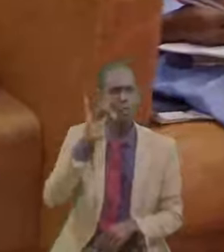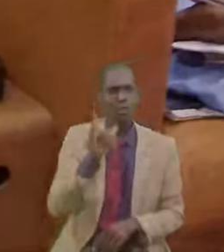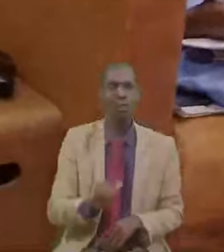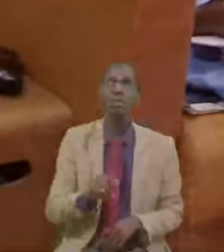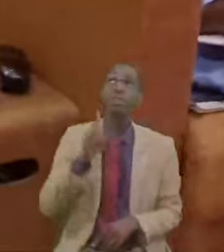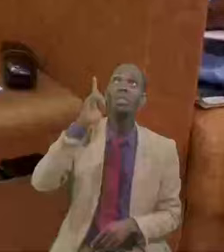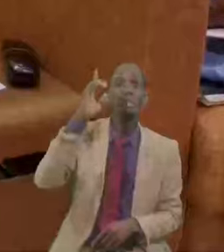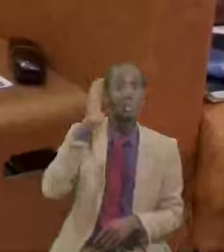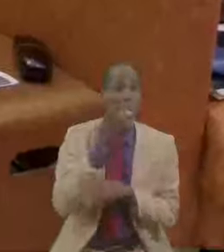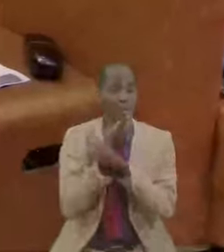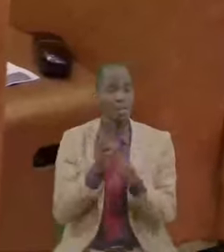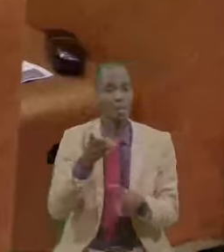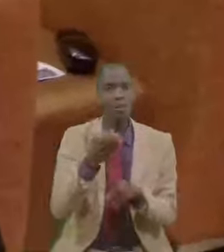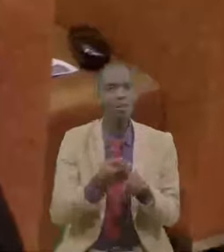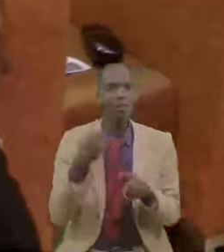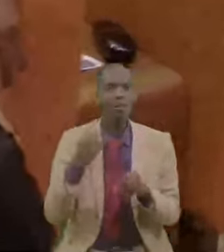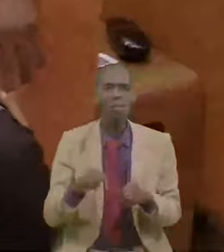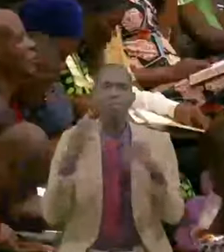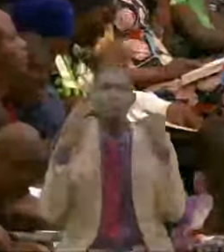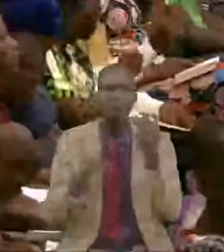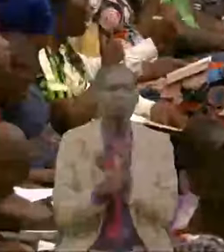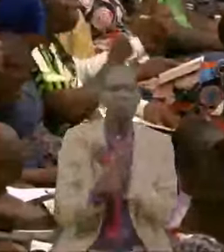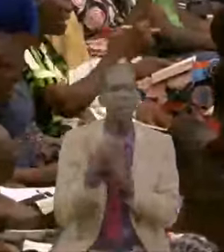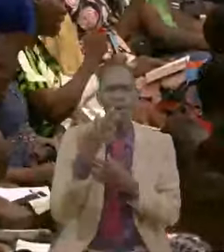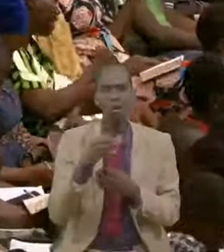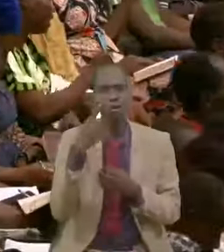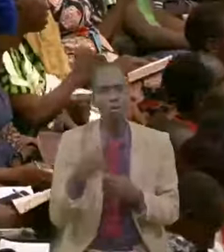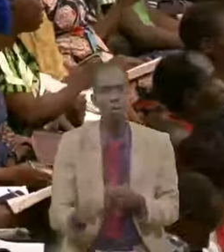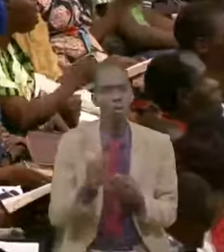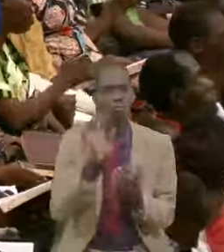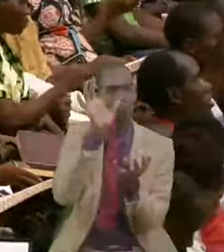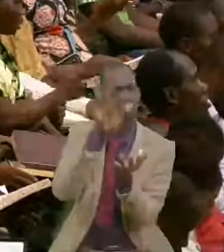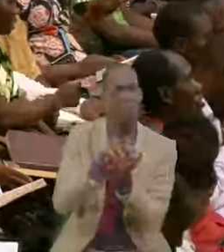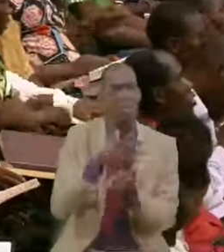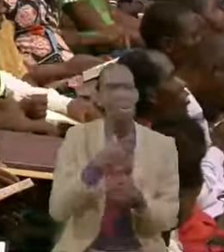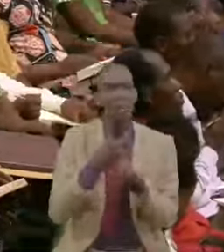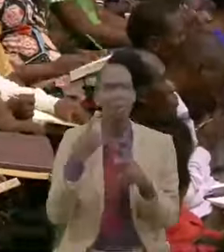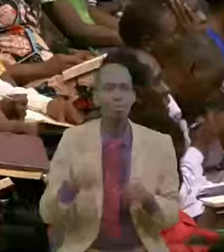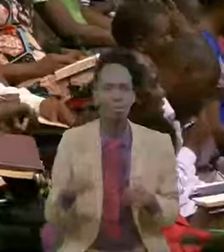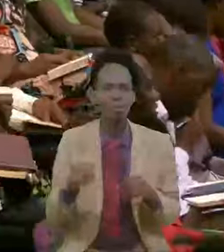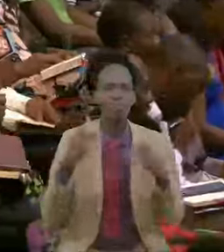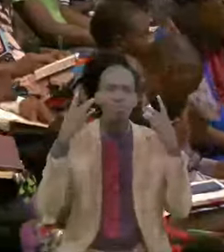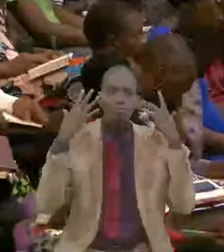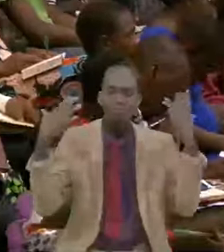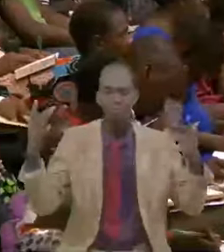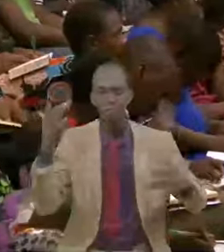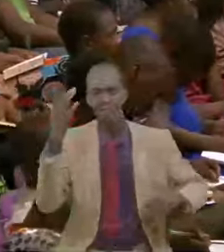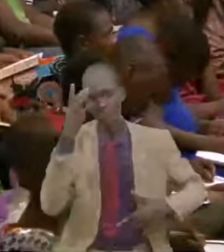certainement, car celui qui te délivrera du filet de l'oiseleur, de la peste et de ses